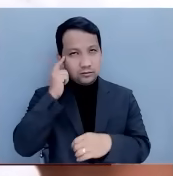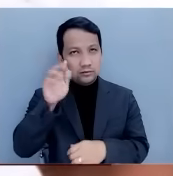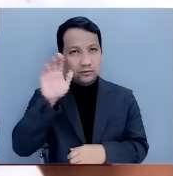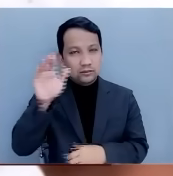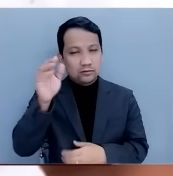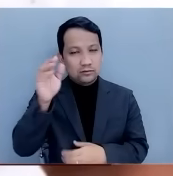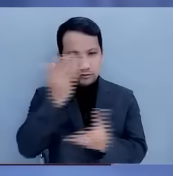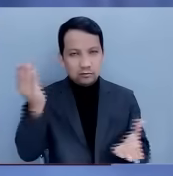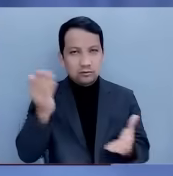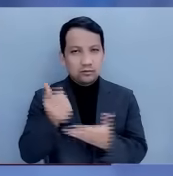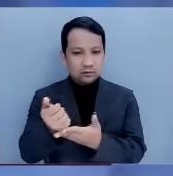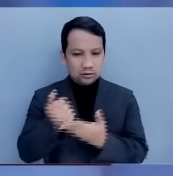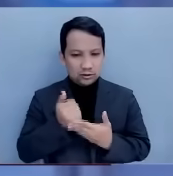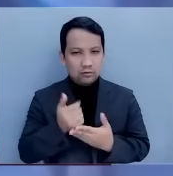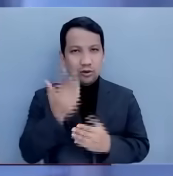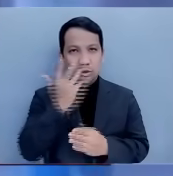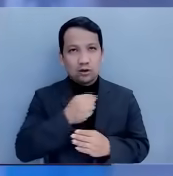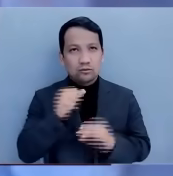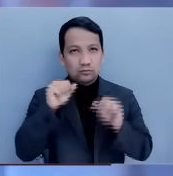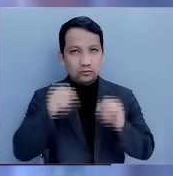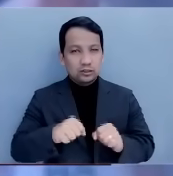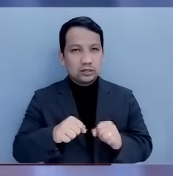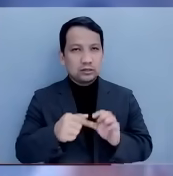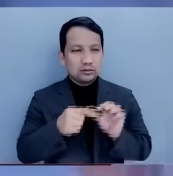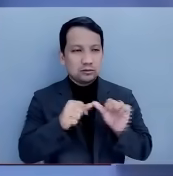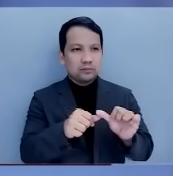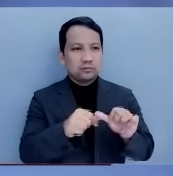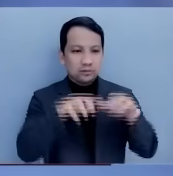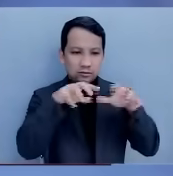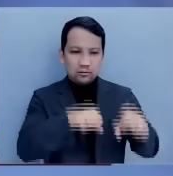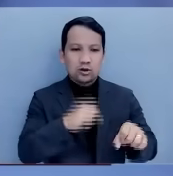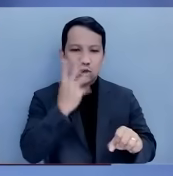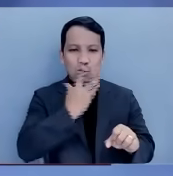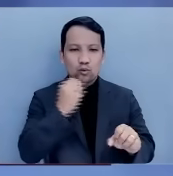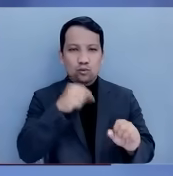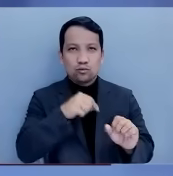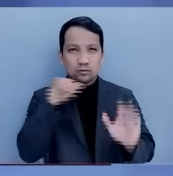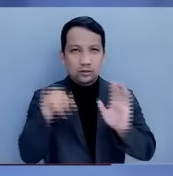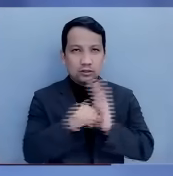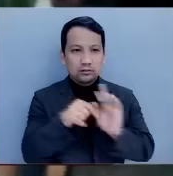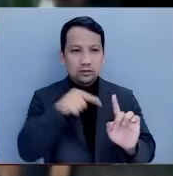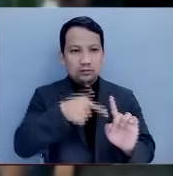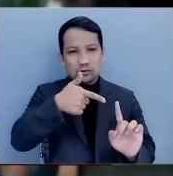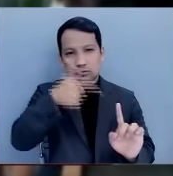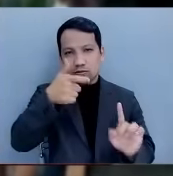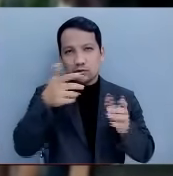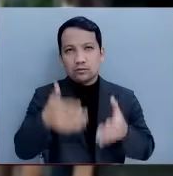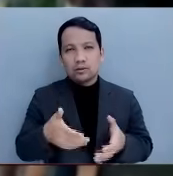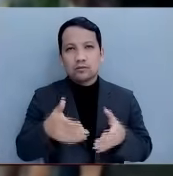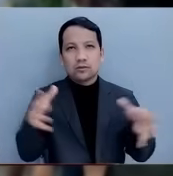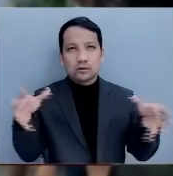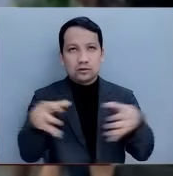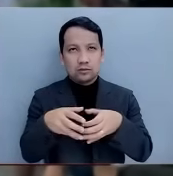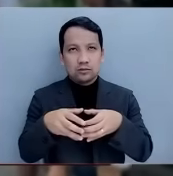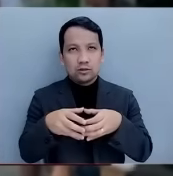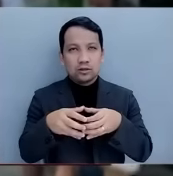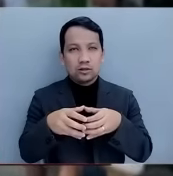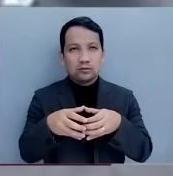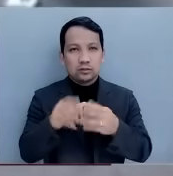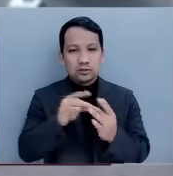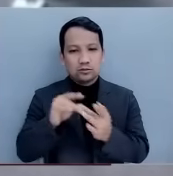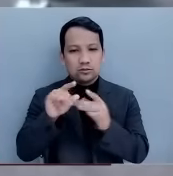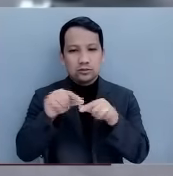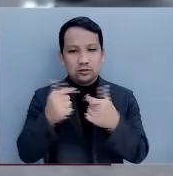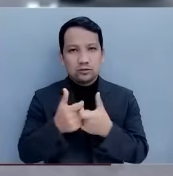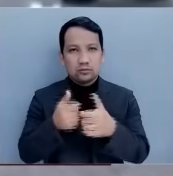sa publiko na tumulong sa abot ng kanilang makakaya para malaman ang pagkakakilanlan ng mga sospek. Bumuuna ng Special Investigation Task